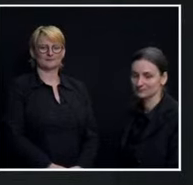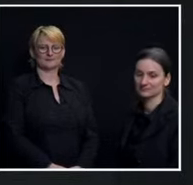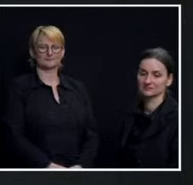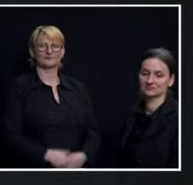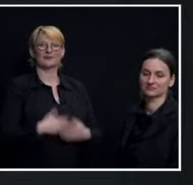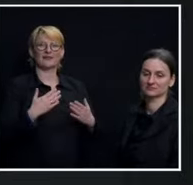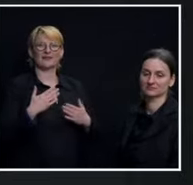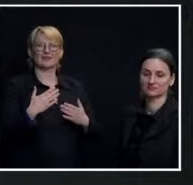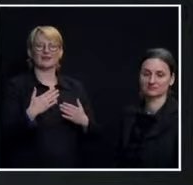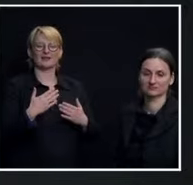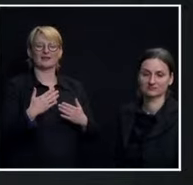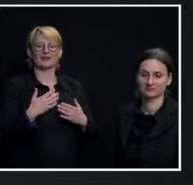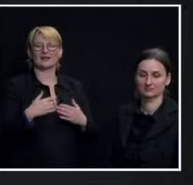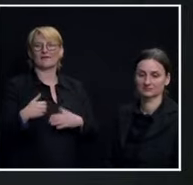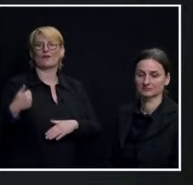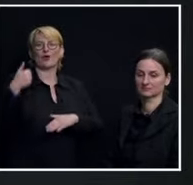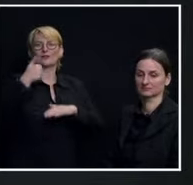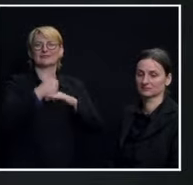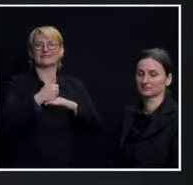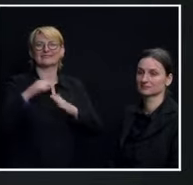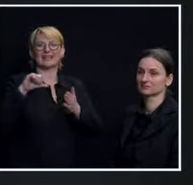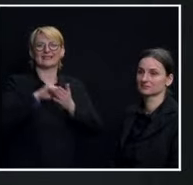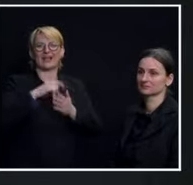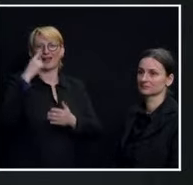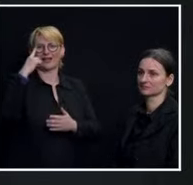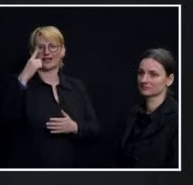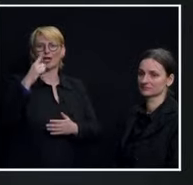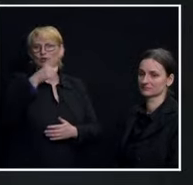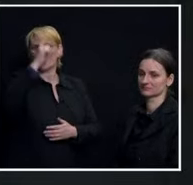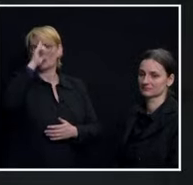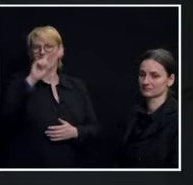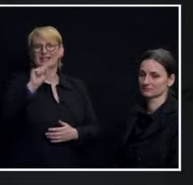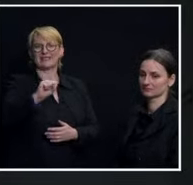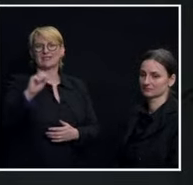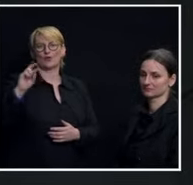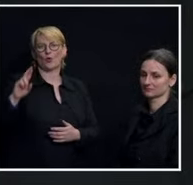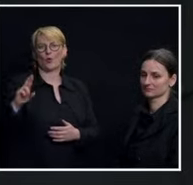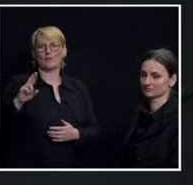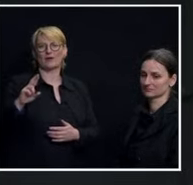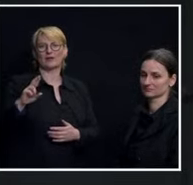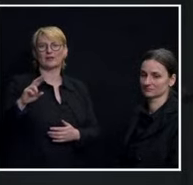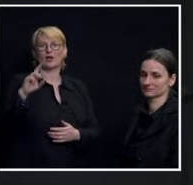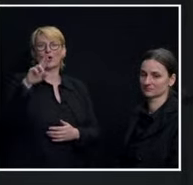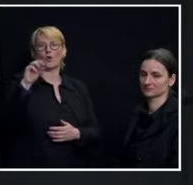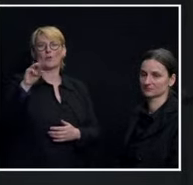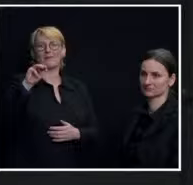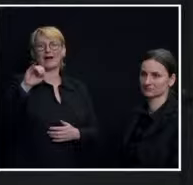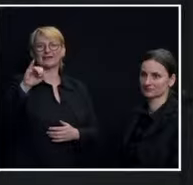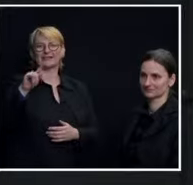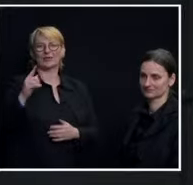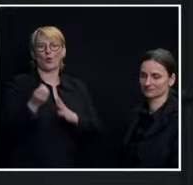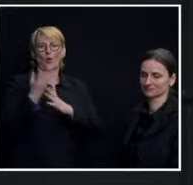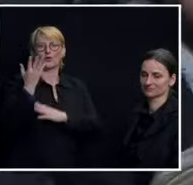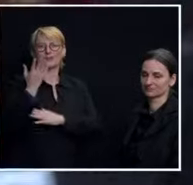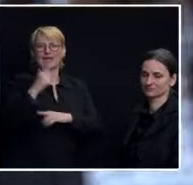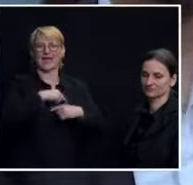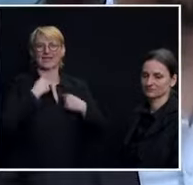Der Vorsitzende des Zentralrats Deutscher Sinti und Roma, Herr Romani Rose, herzlich willkommen.